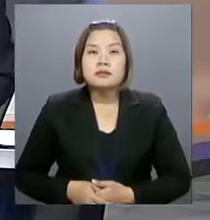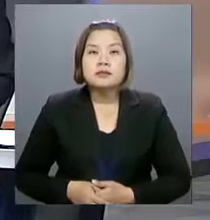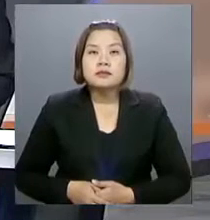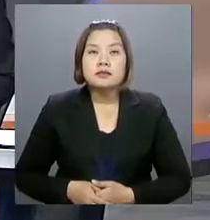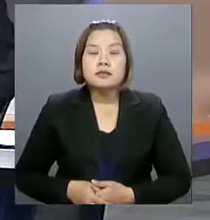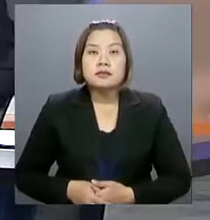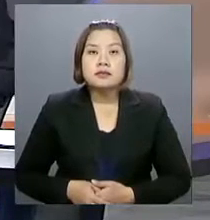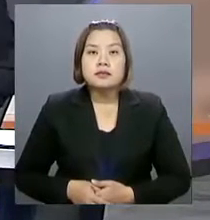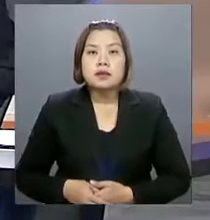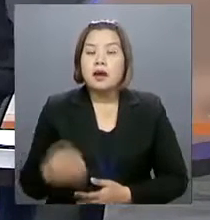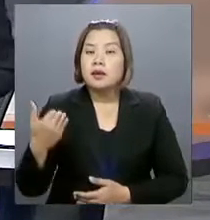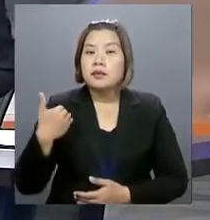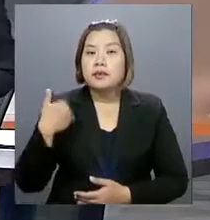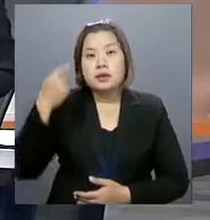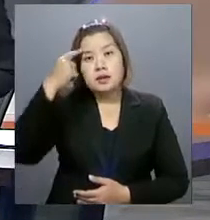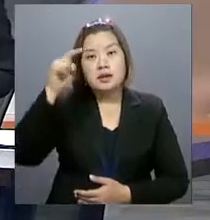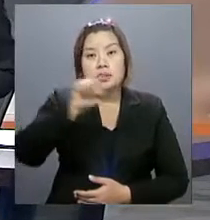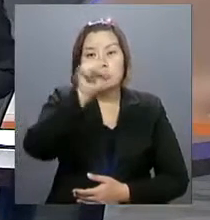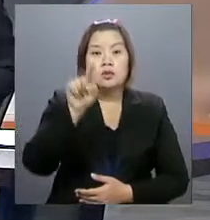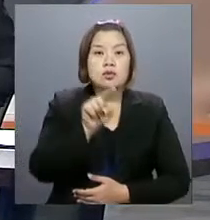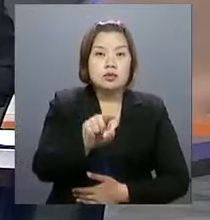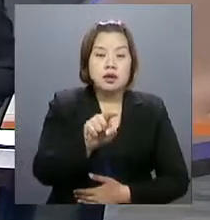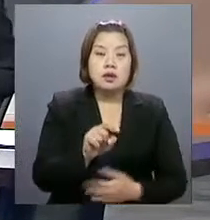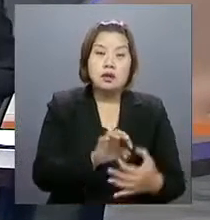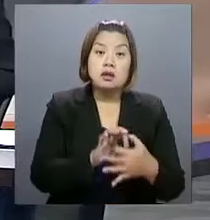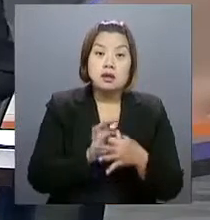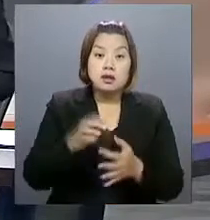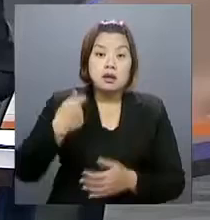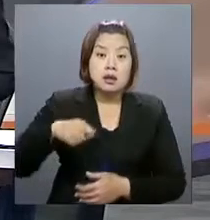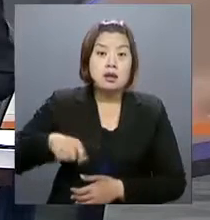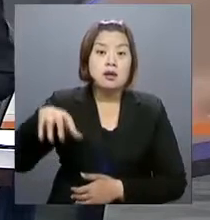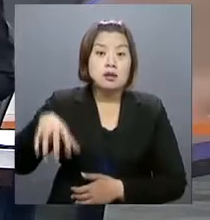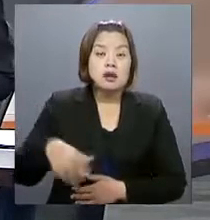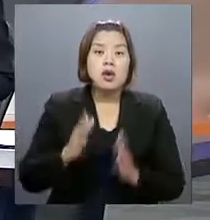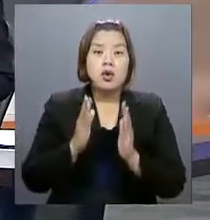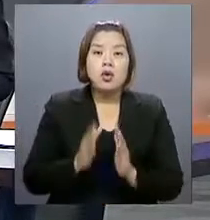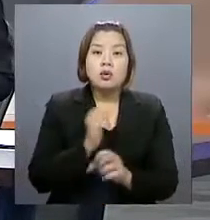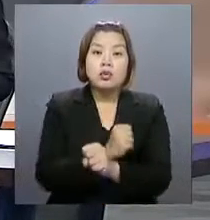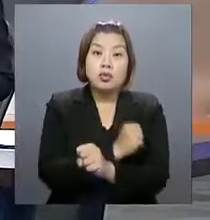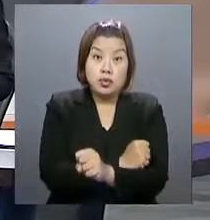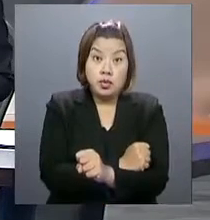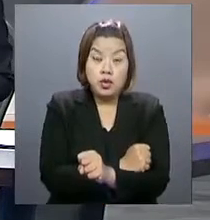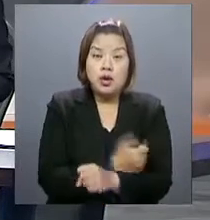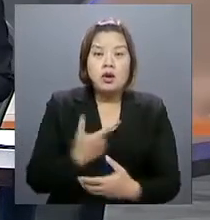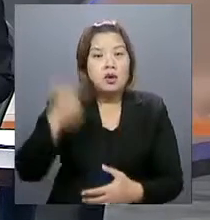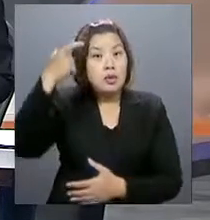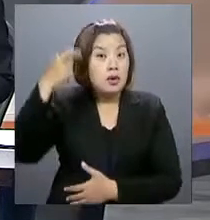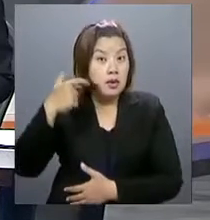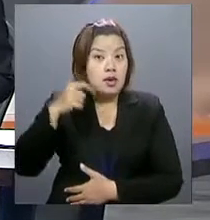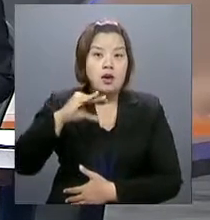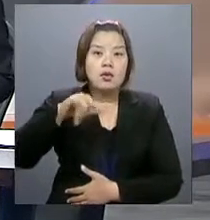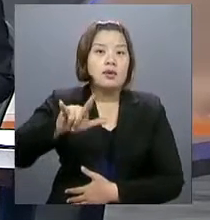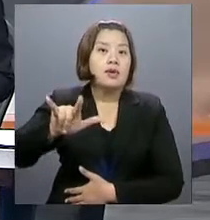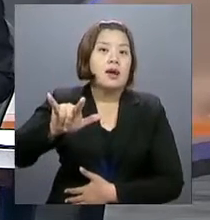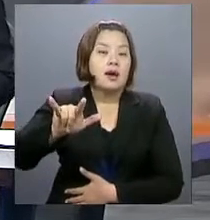มีการตั้งข้อสังเกตถึงการเปลี่ยนคำให้การในชั้นศาลของชาวโรฮิงญาที่ถูกจับเกือบ100คนที่จังหวัดนครศรีธรรมราชเมื่อปี